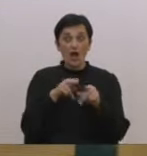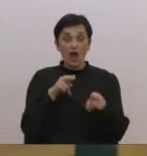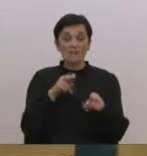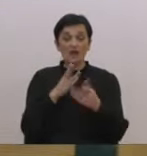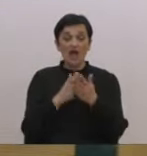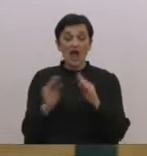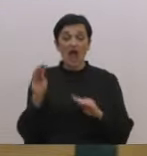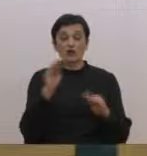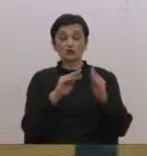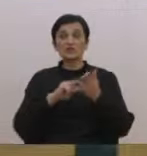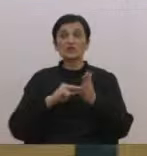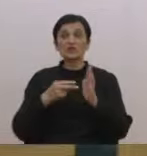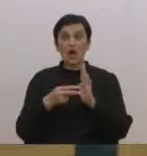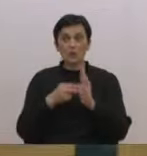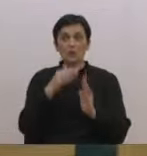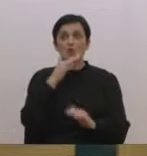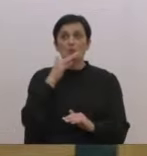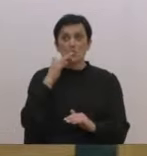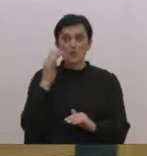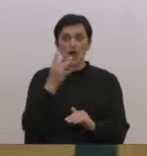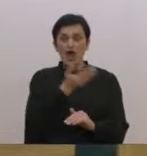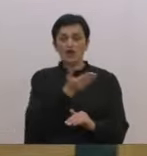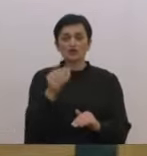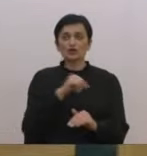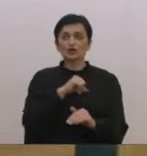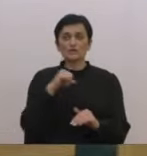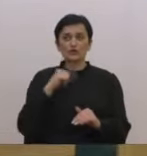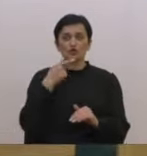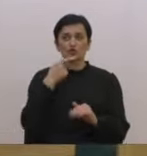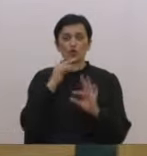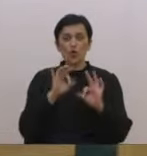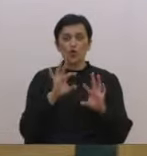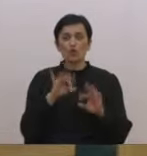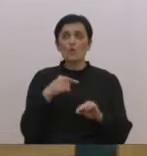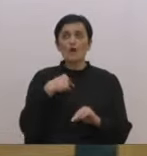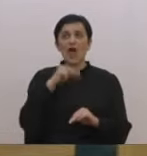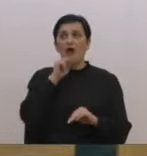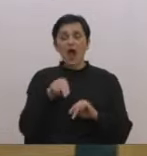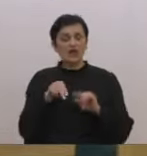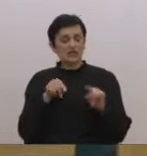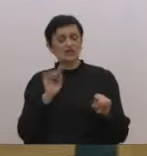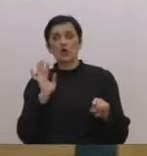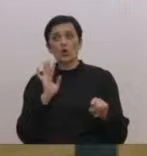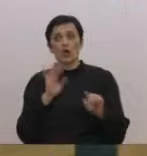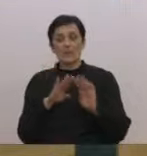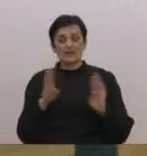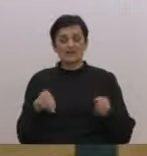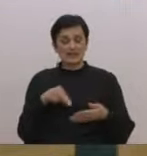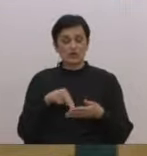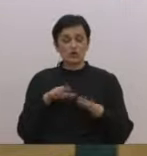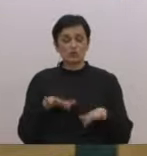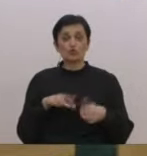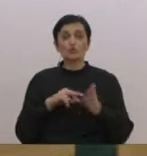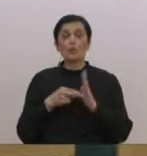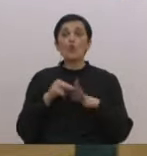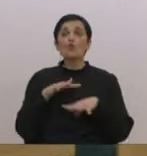აწყობილი გეგმები, რაც არაერთხელ თქვენ თვითონ გაახმოვანეთ, მე რომ არ დაგაბრალოთ რამე ამ ტრიბუნიდან.